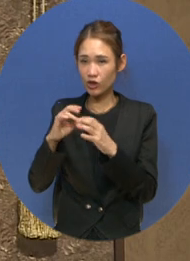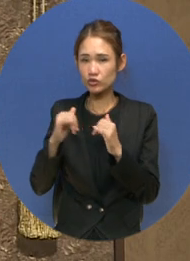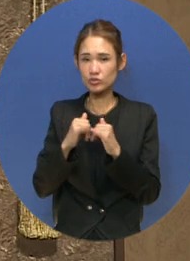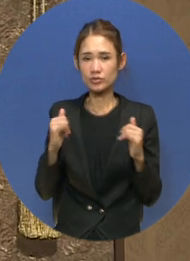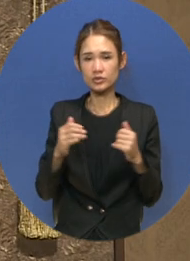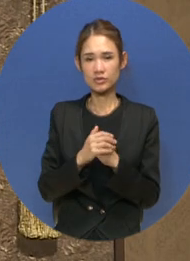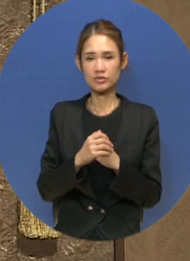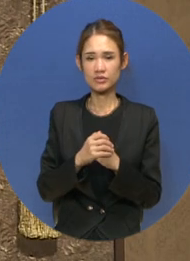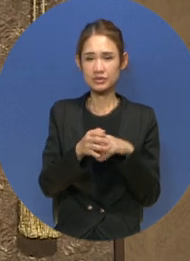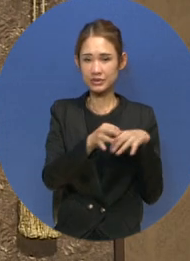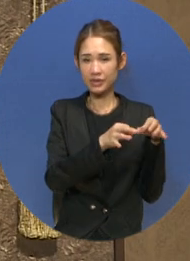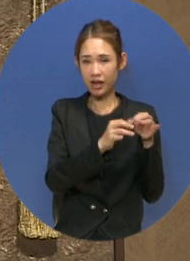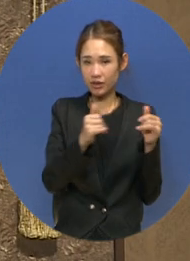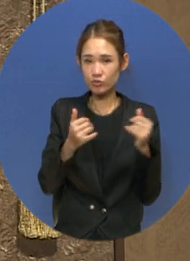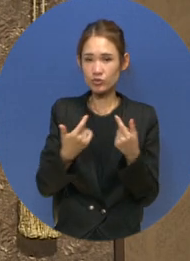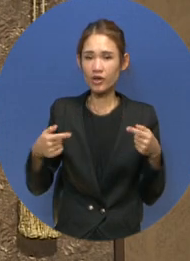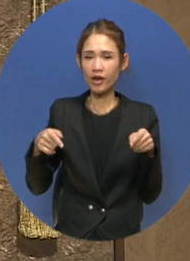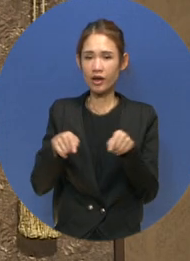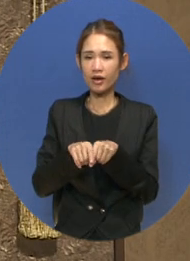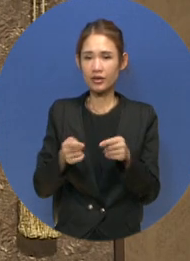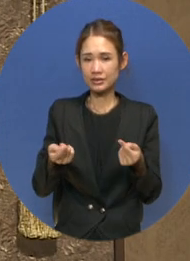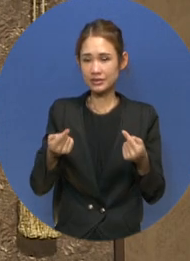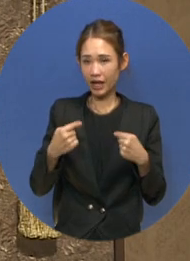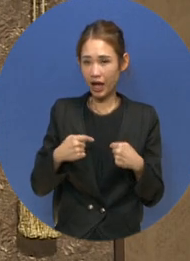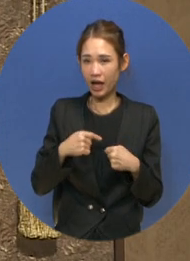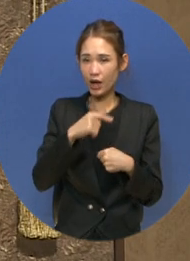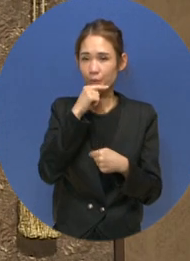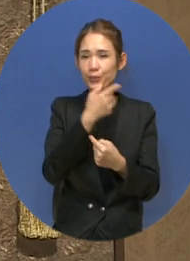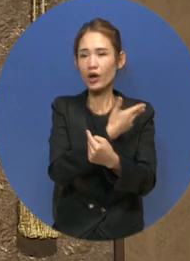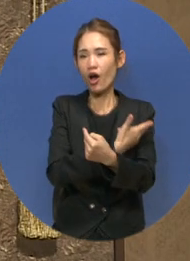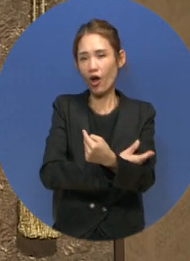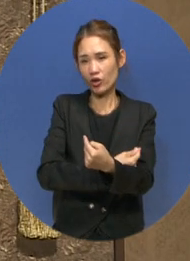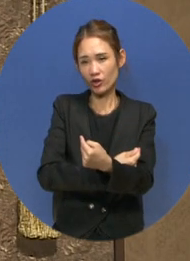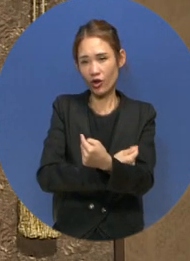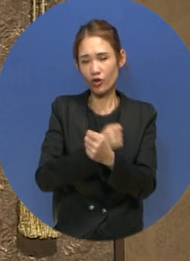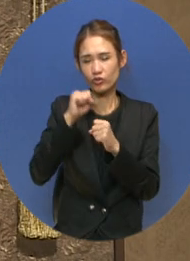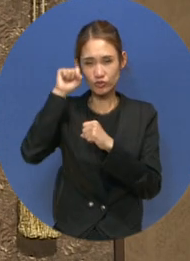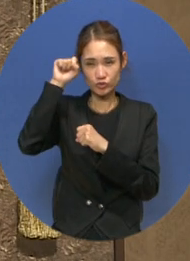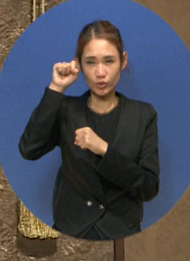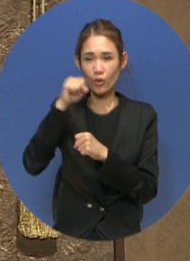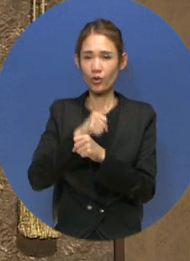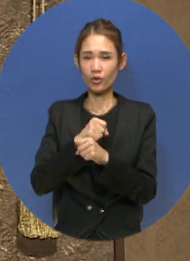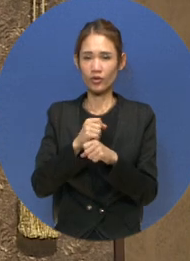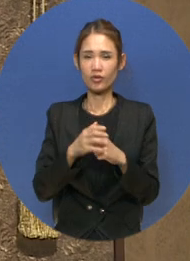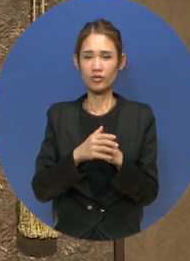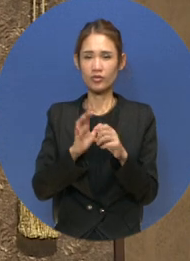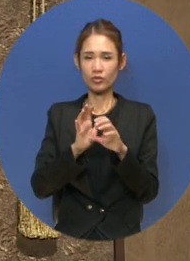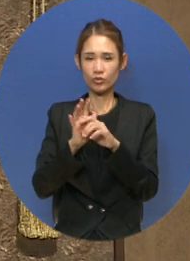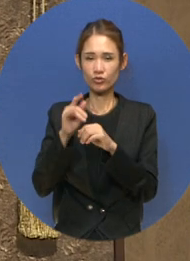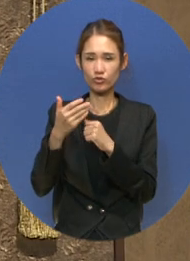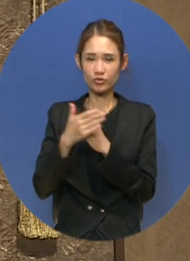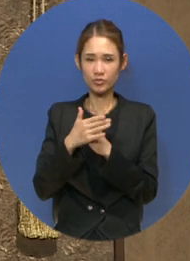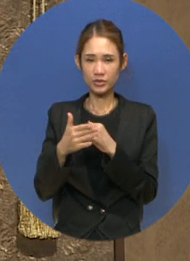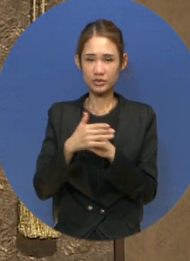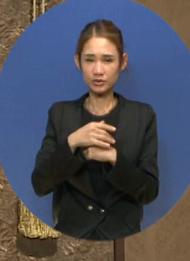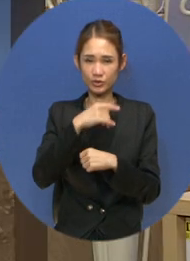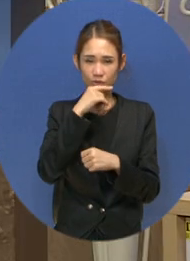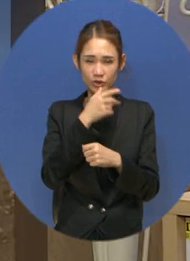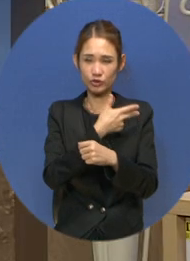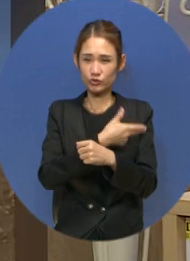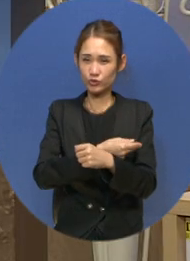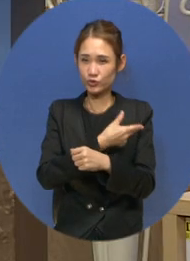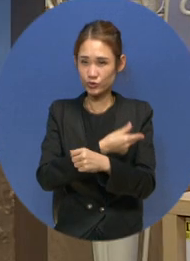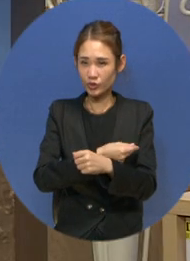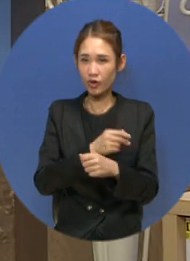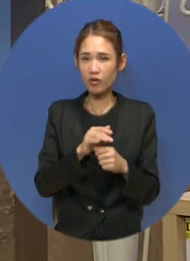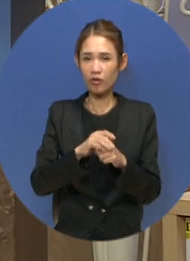주민들 그리고 상가에 있는 분들이 함께 참여하는 헌혈운동이에요. 그래서 코로나로 인해서 그 많은 분들이